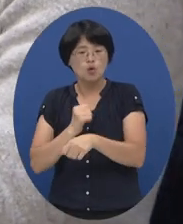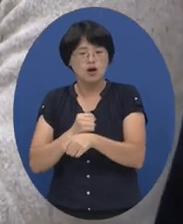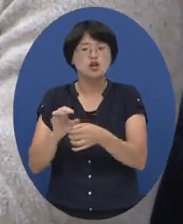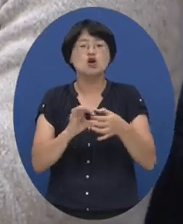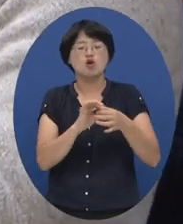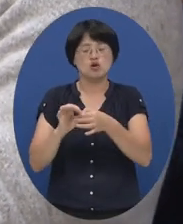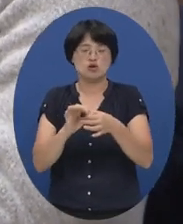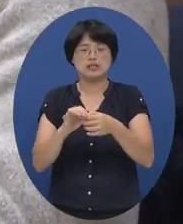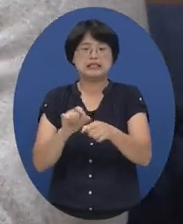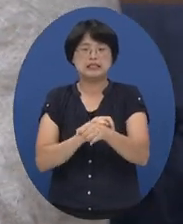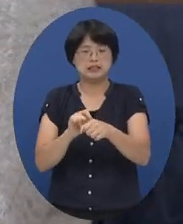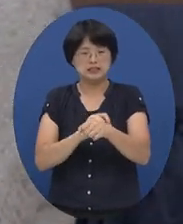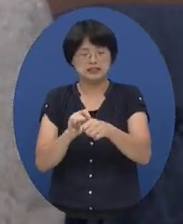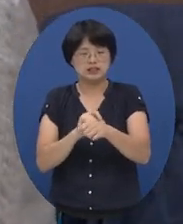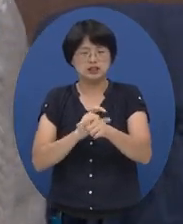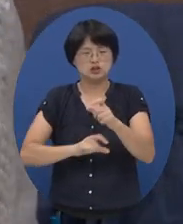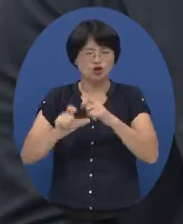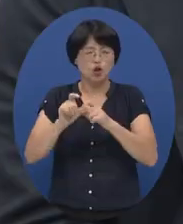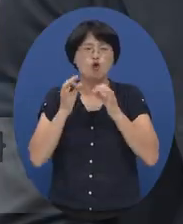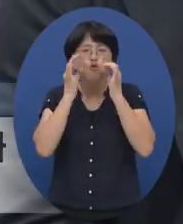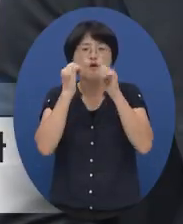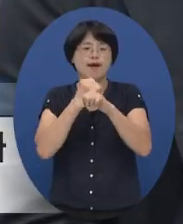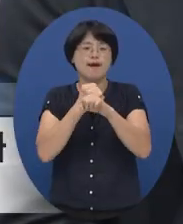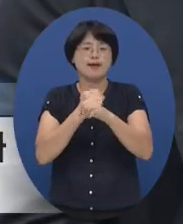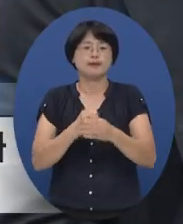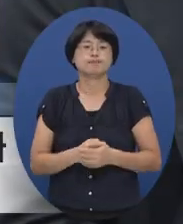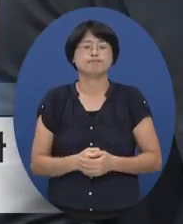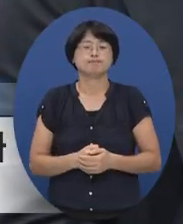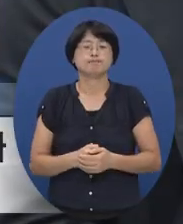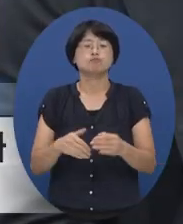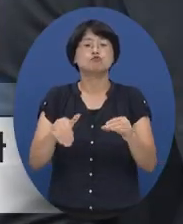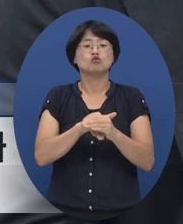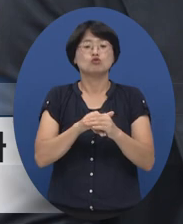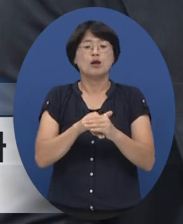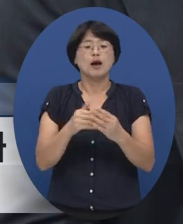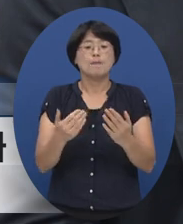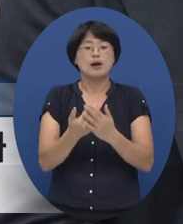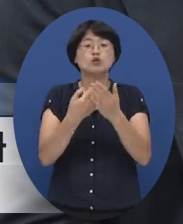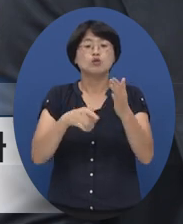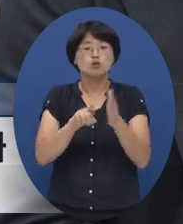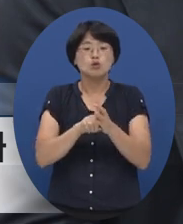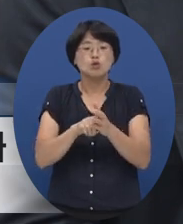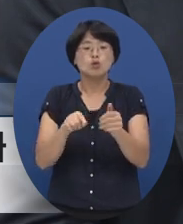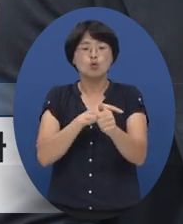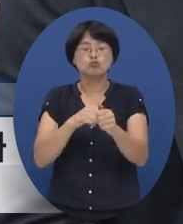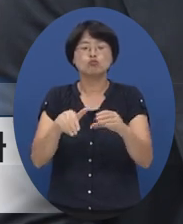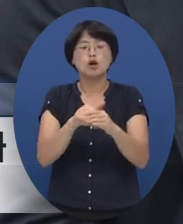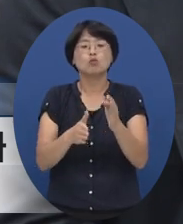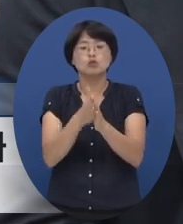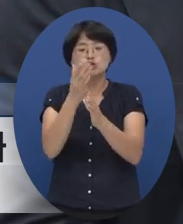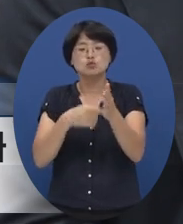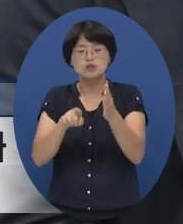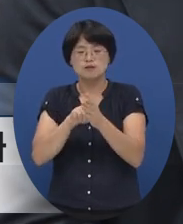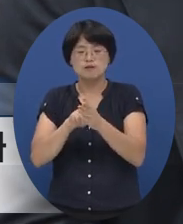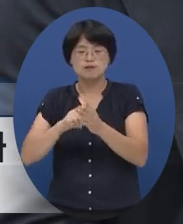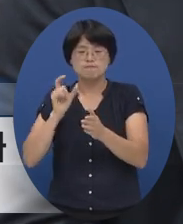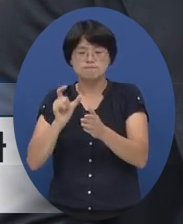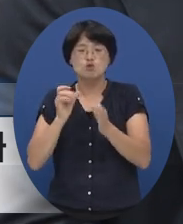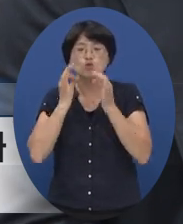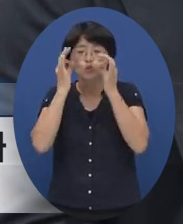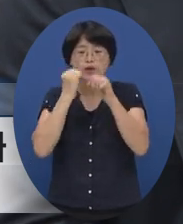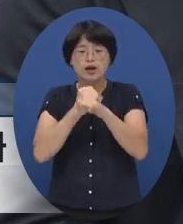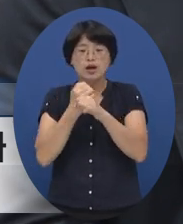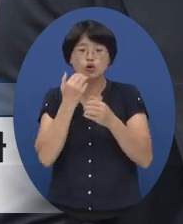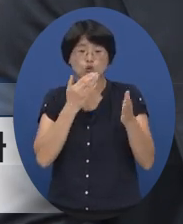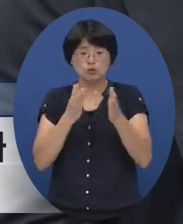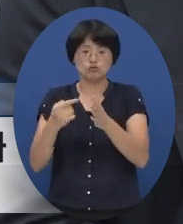문화교육 채널을 더 특화할 방침입니다. 문화 창출을 위한 교육문화도시로 자리매김하기 위해서 시도하는데,